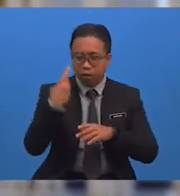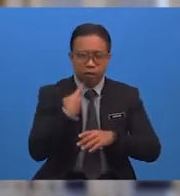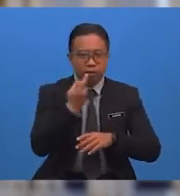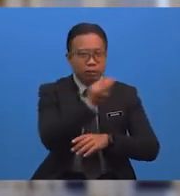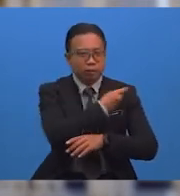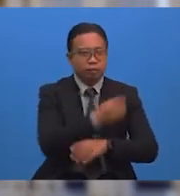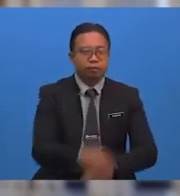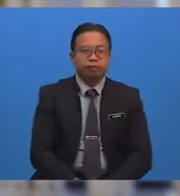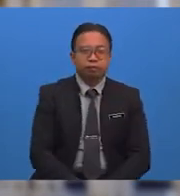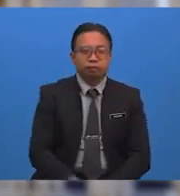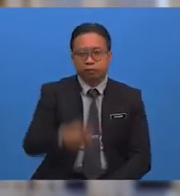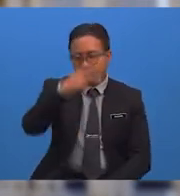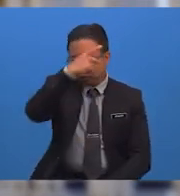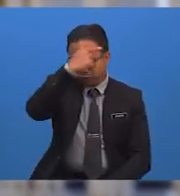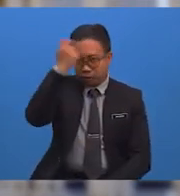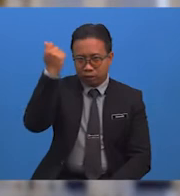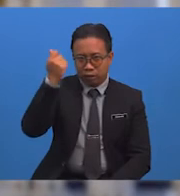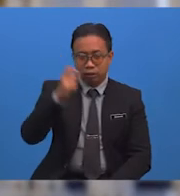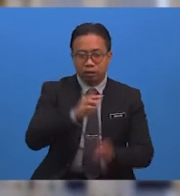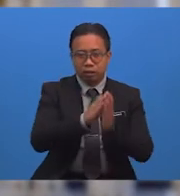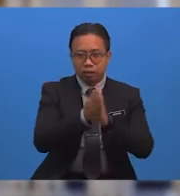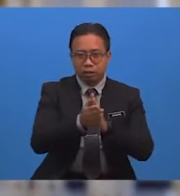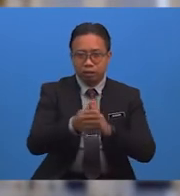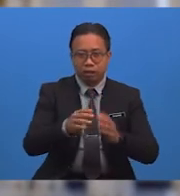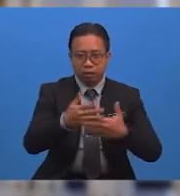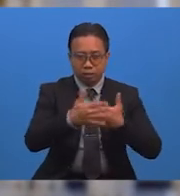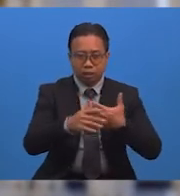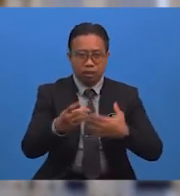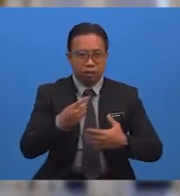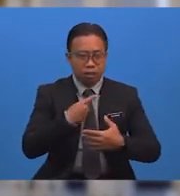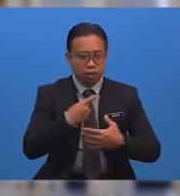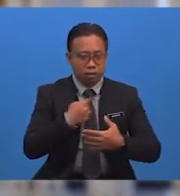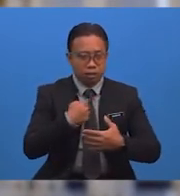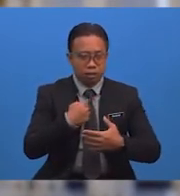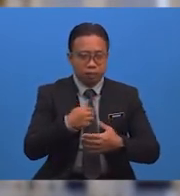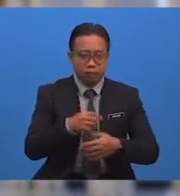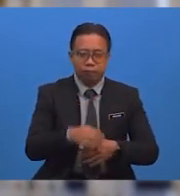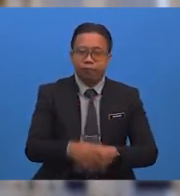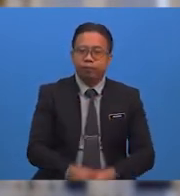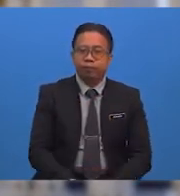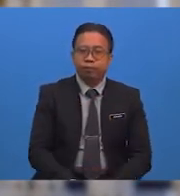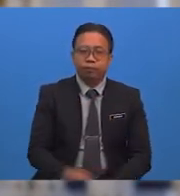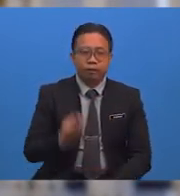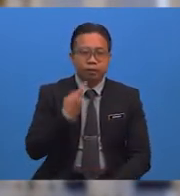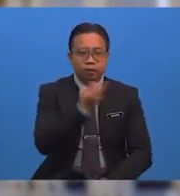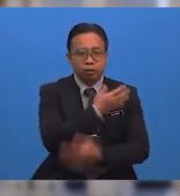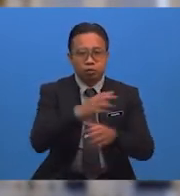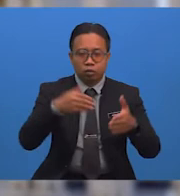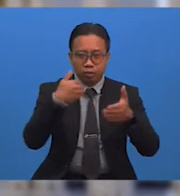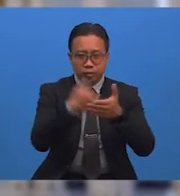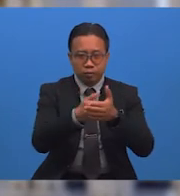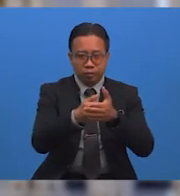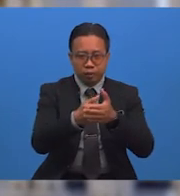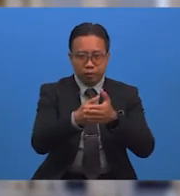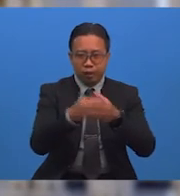perilaku kita kerana ia akan menjadi darah daging kita. Baiklah murid-murid semua, kita sudah